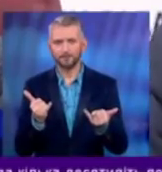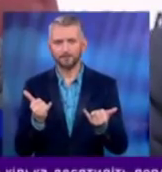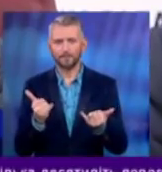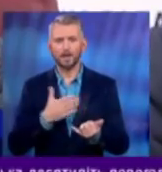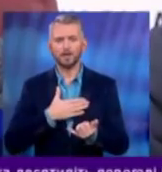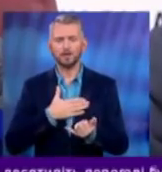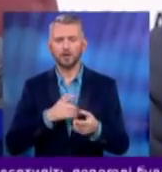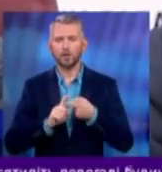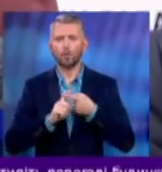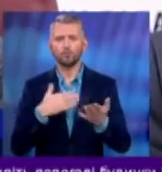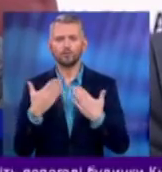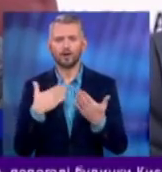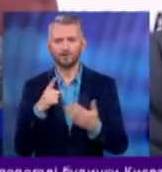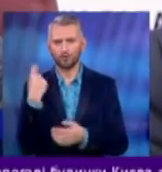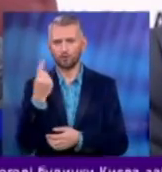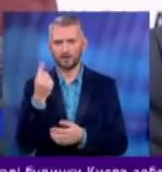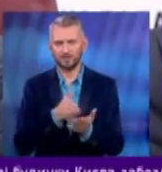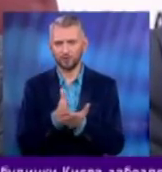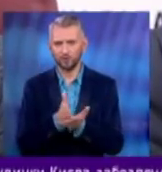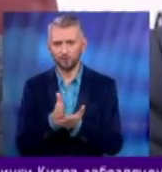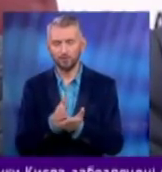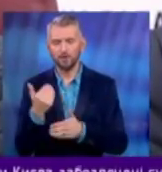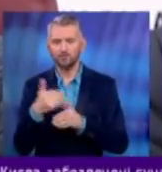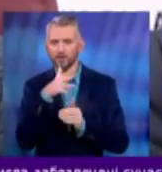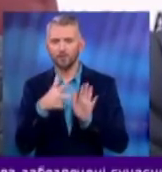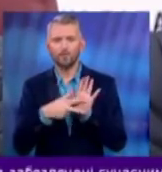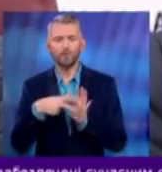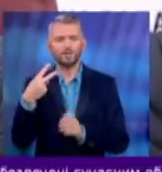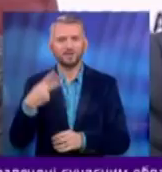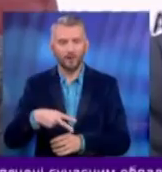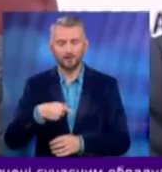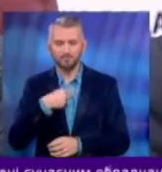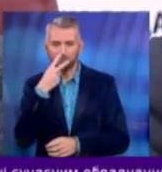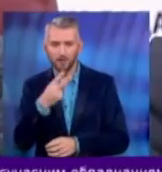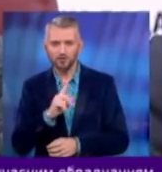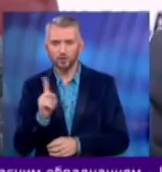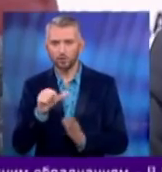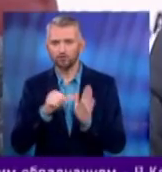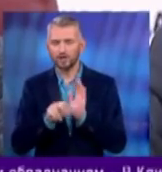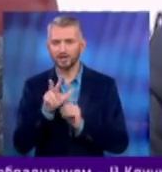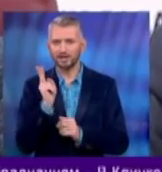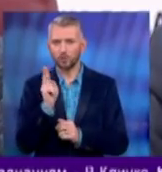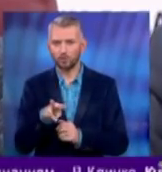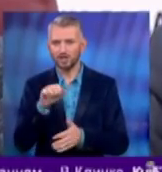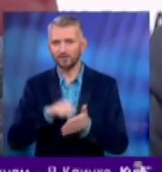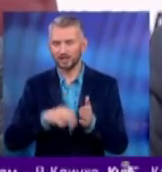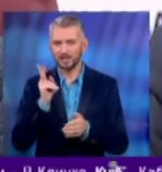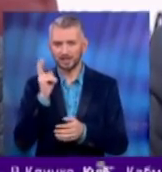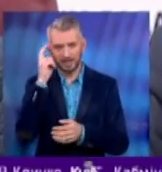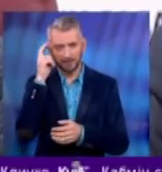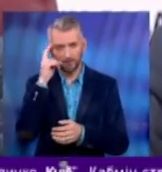наша комунікація з обласними службами. І вже о 8:20 ми бачили, що 63 кілометри від Києва